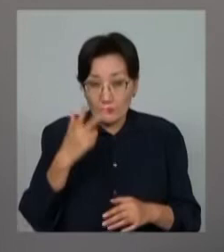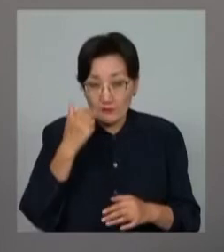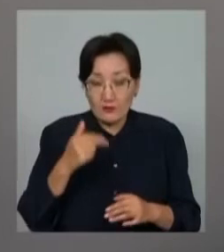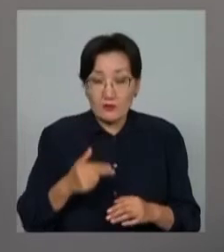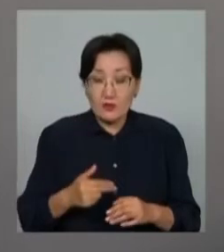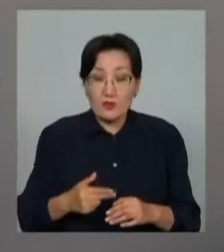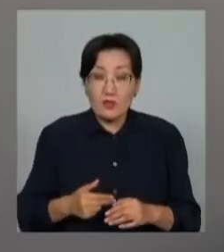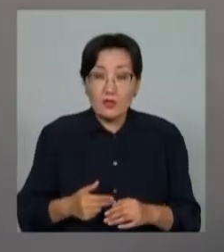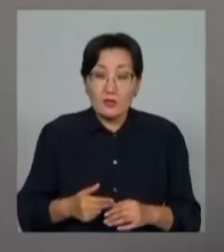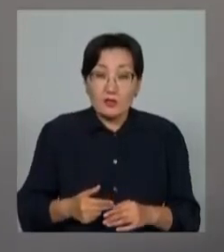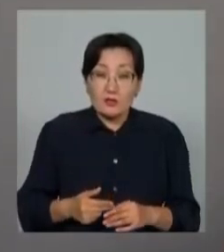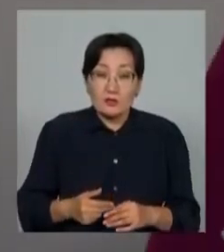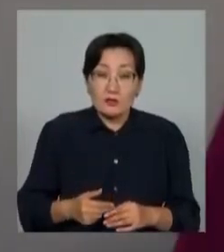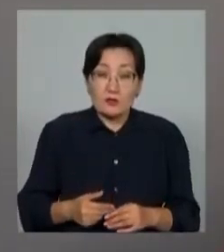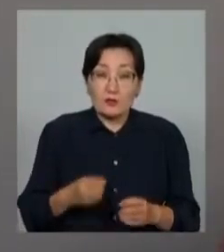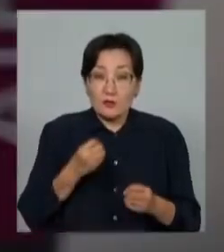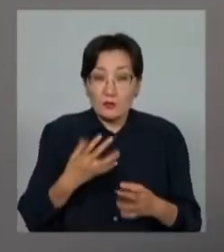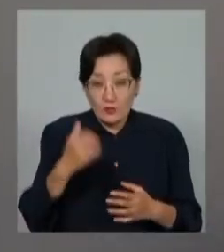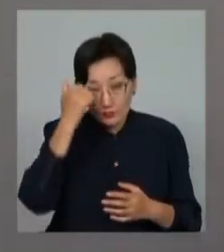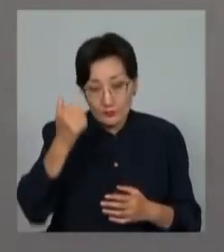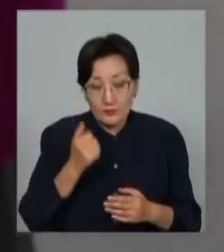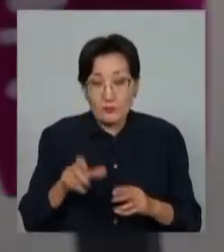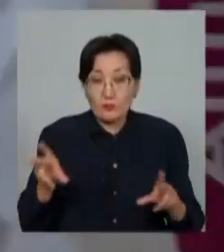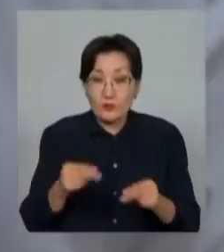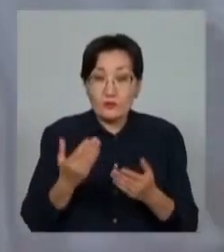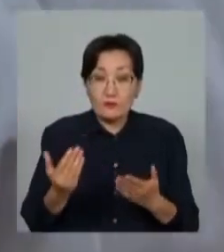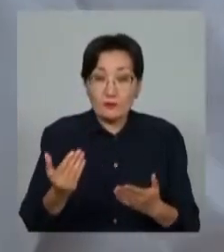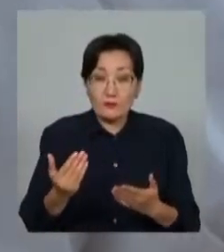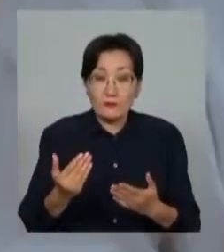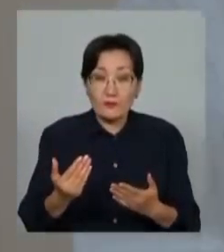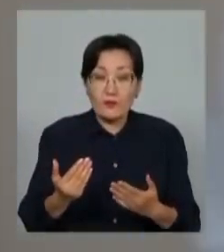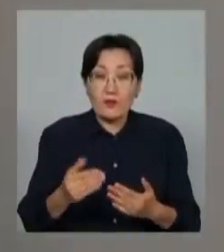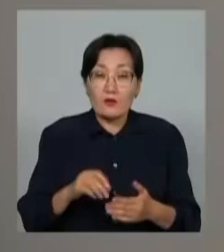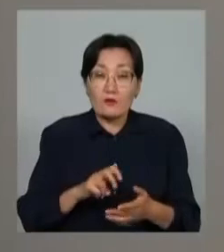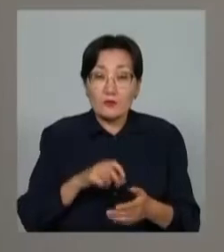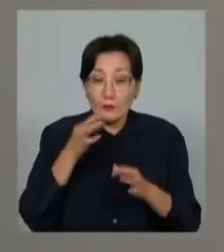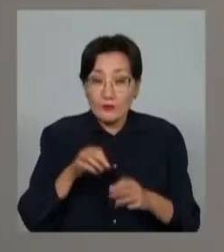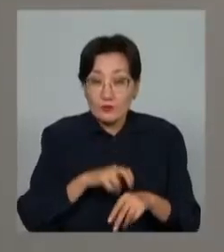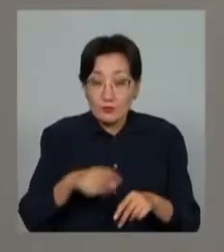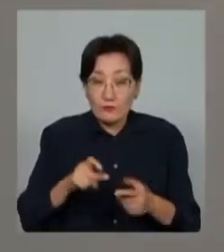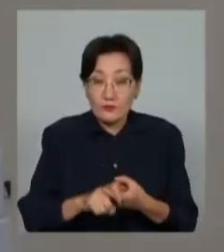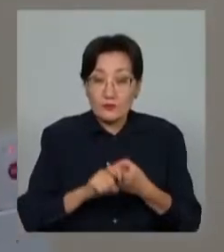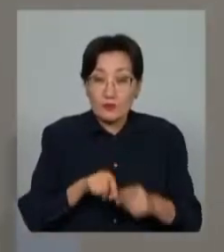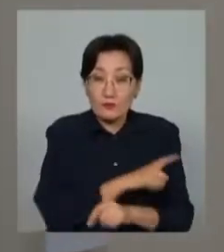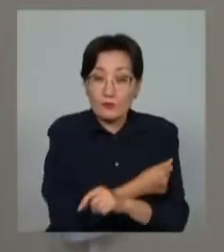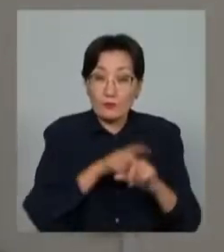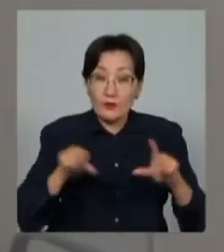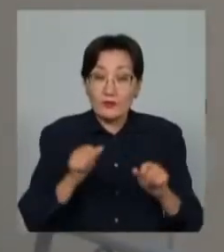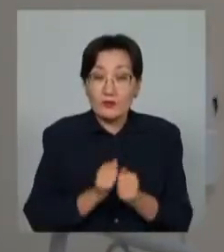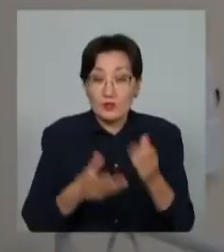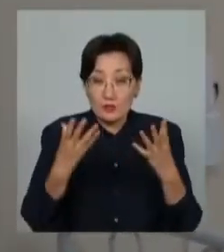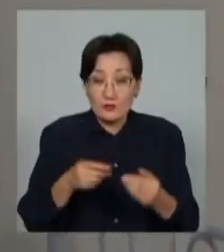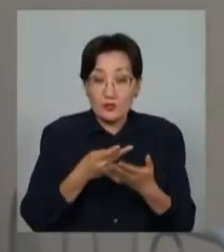Да, привыкли. Хорошо, спасибо большое, удачи вам. По словам врачей, в инфекционную больницу ежедневно